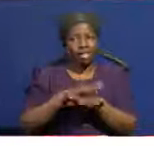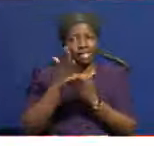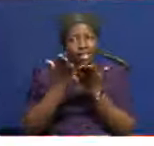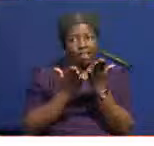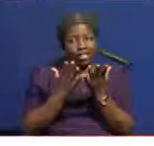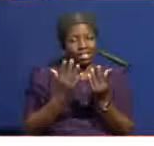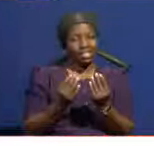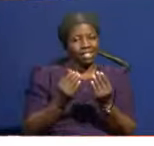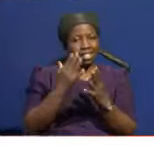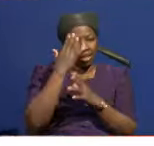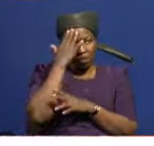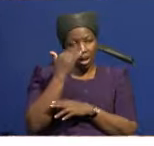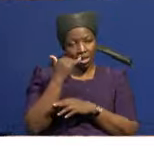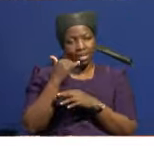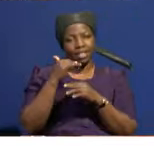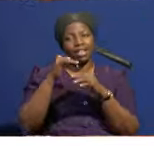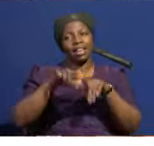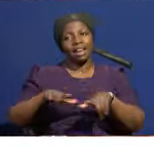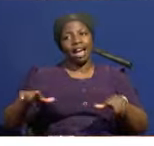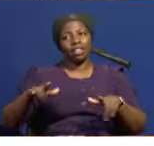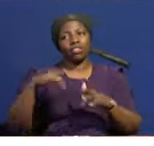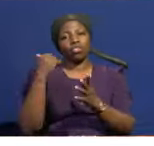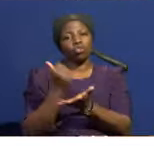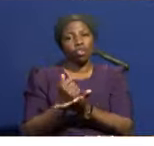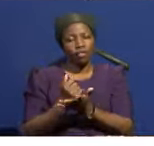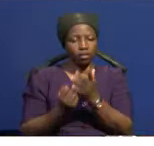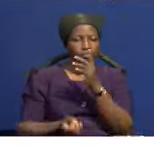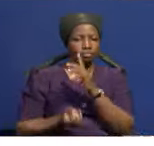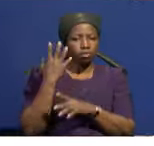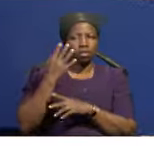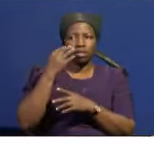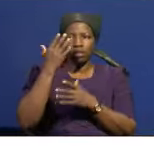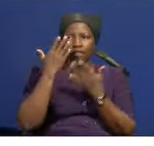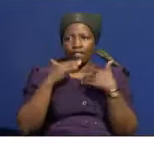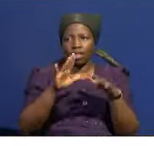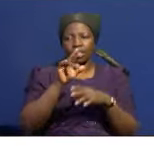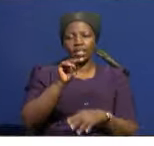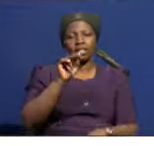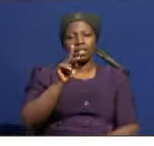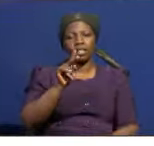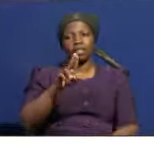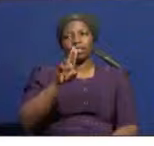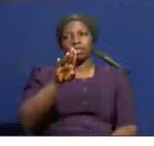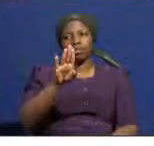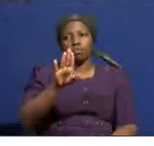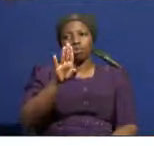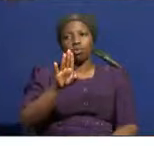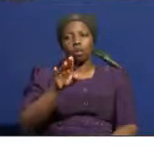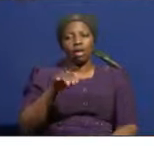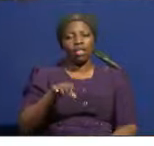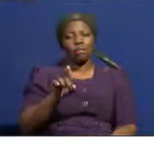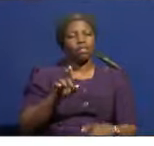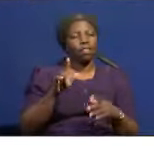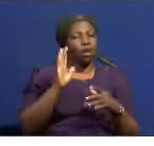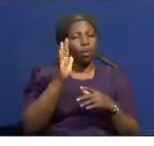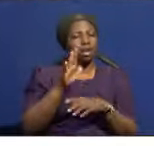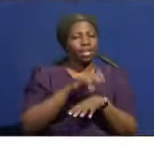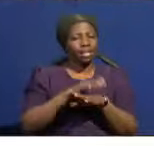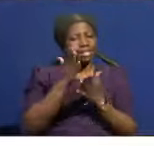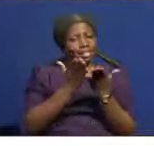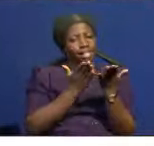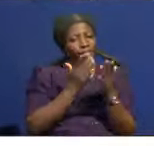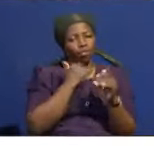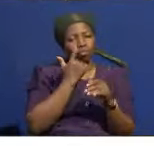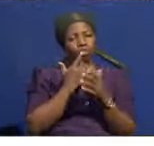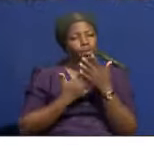Nkubu. Ofisi hizo zitawahudumia wakazi wa kaunti ndogo za Imenti Kusini na Igoji ambao awali walilazimika kusafiri hadi katika mji